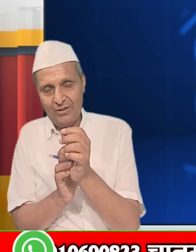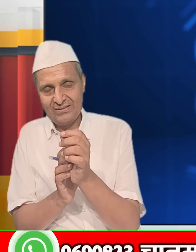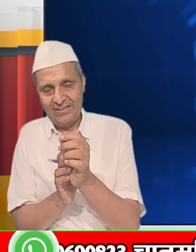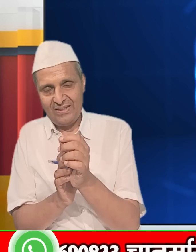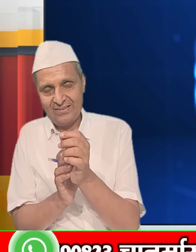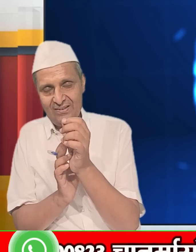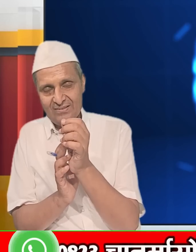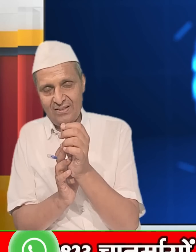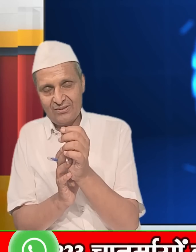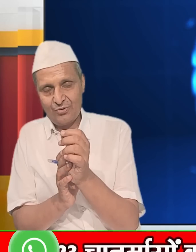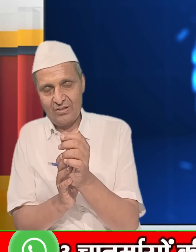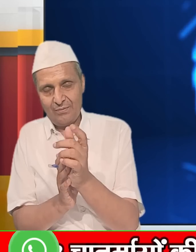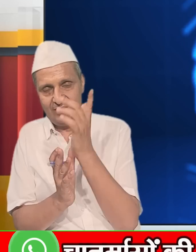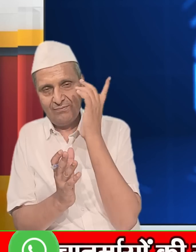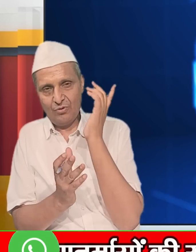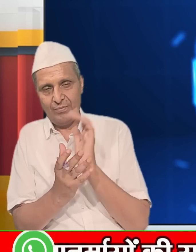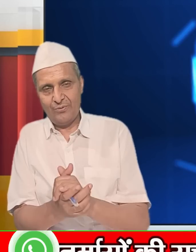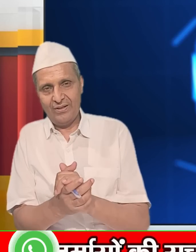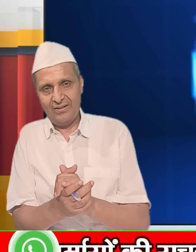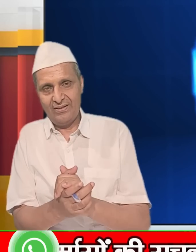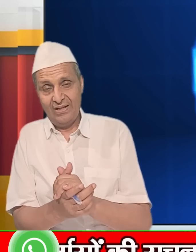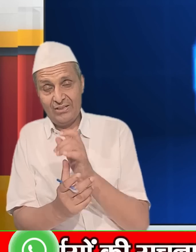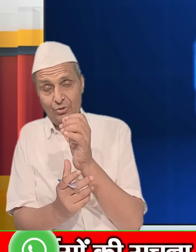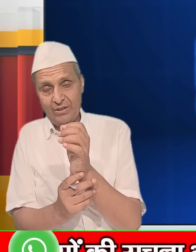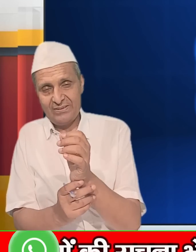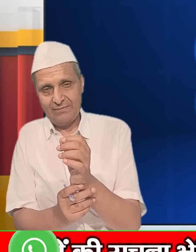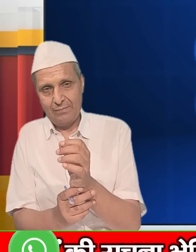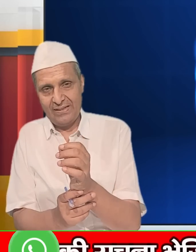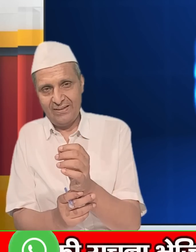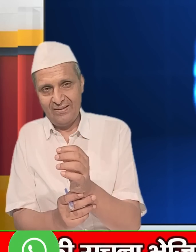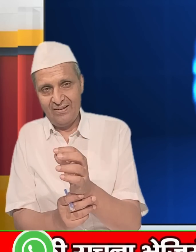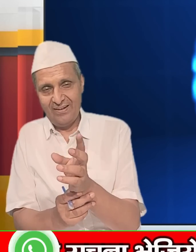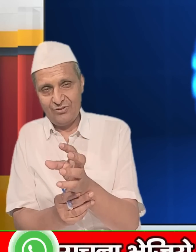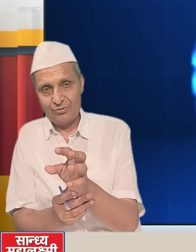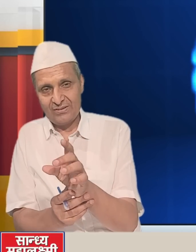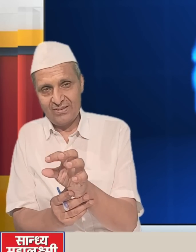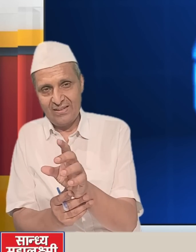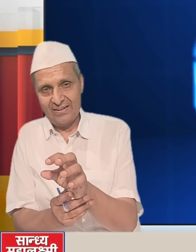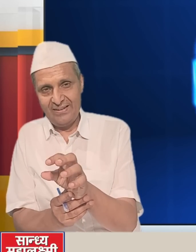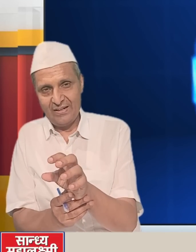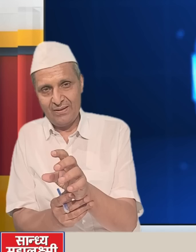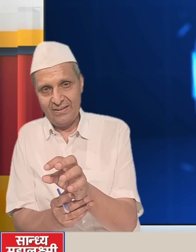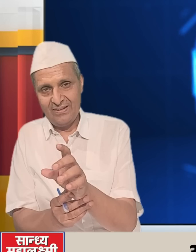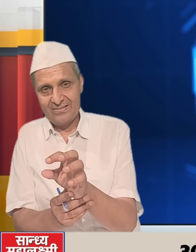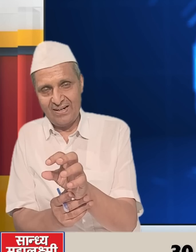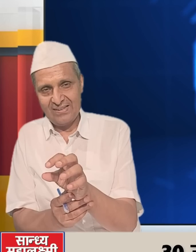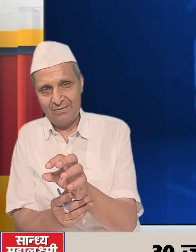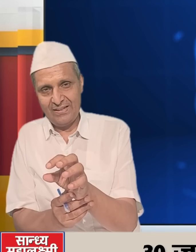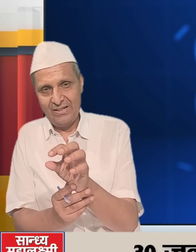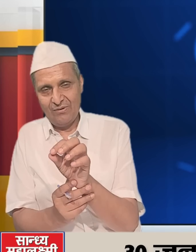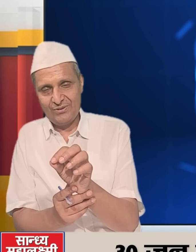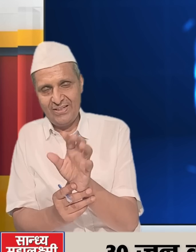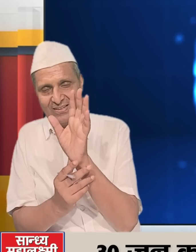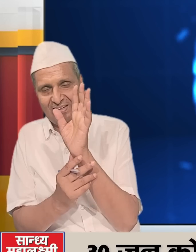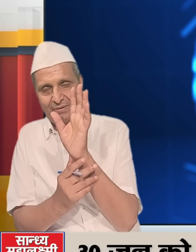और मुनिराज की आज सड़क दुर्घटना में देवलोक को मन हो गया। एक छोटे बच्चे के बारे में बताएंगे, अरे जो 70 साल के नहीं कर पाते, 60 साल के